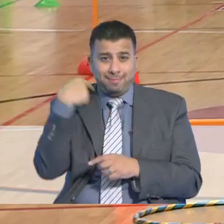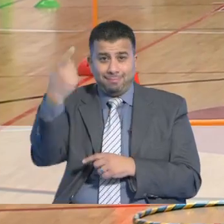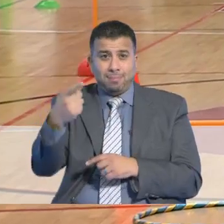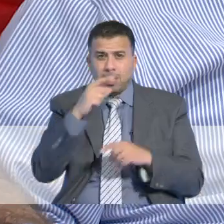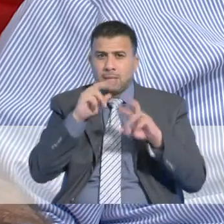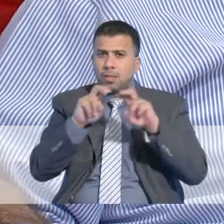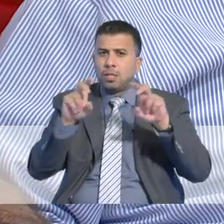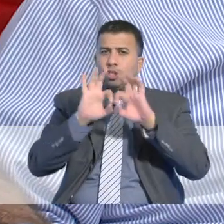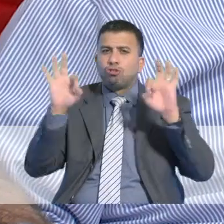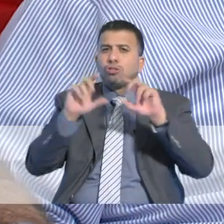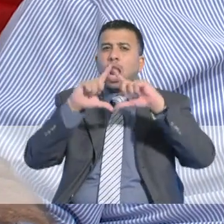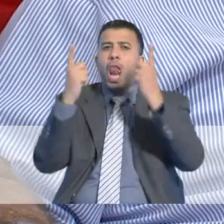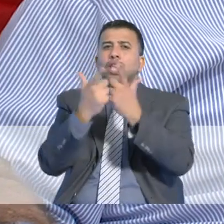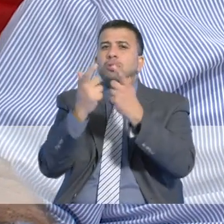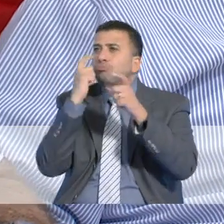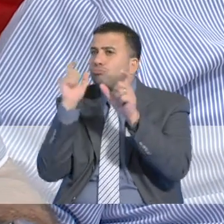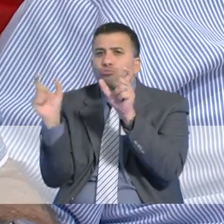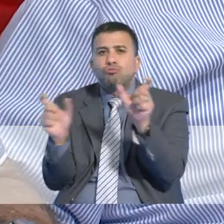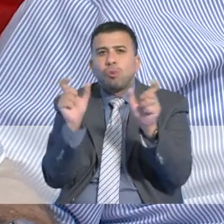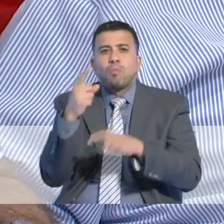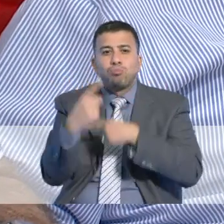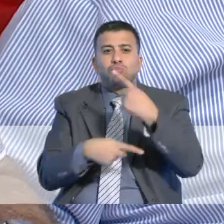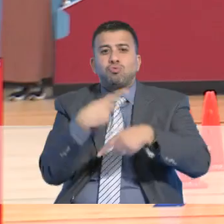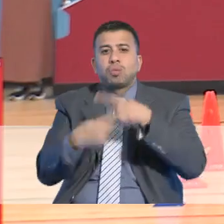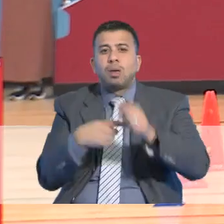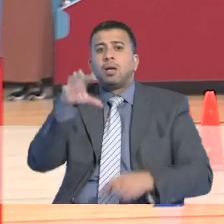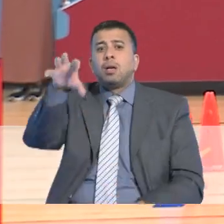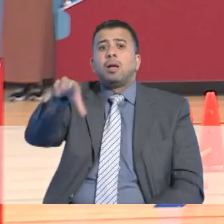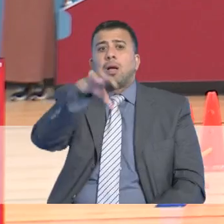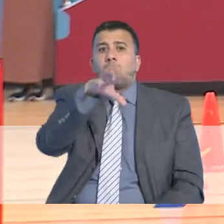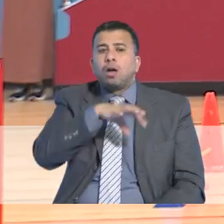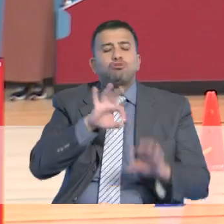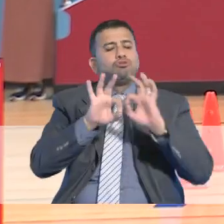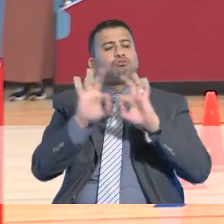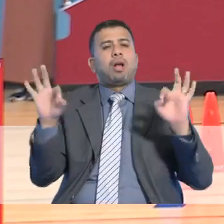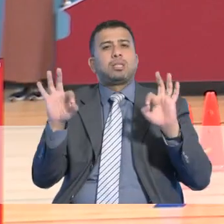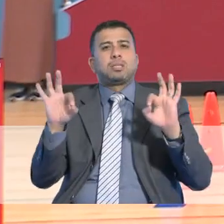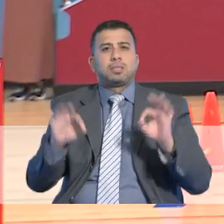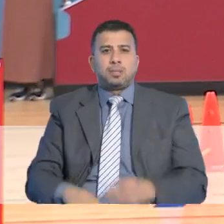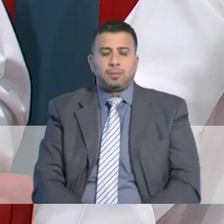تفقدية قامت بها لجنة الإشراف والمتابعة لمواقع المنشآت.